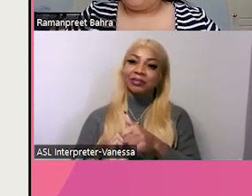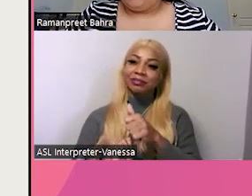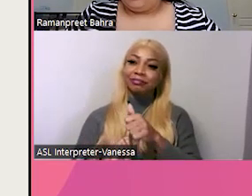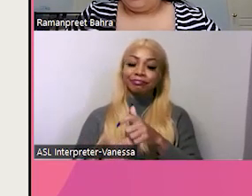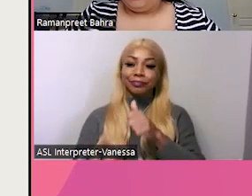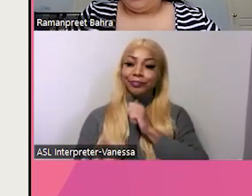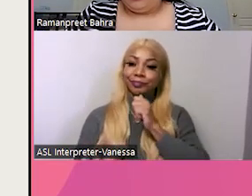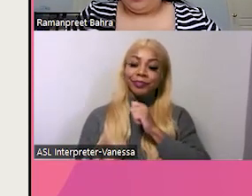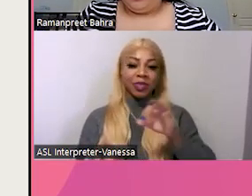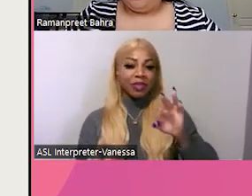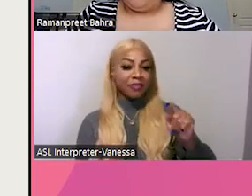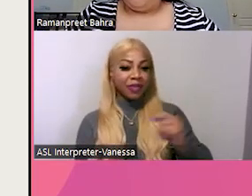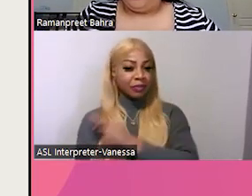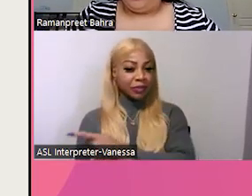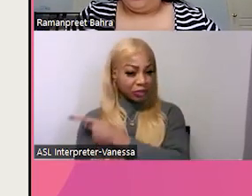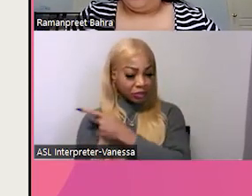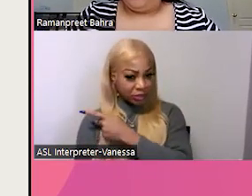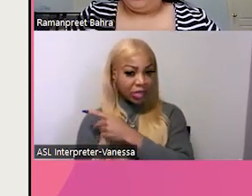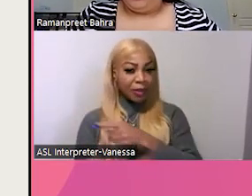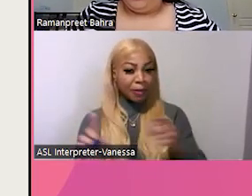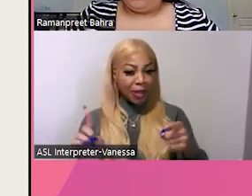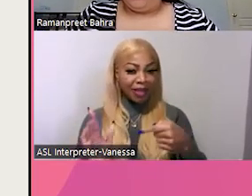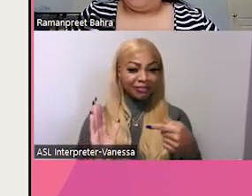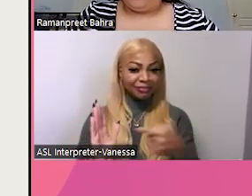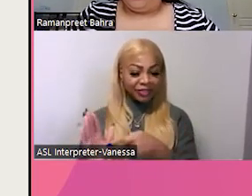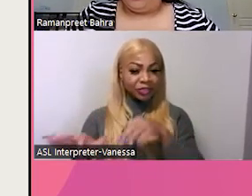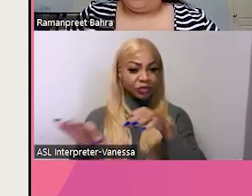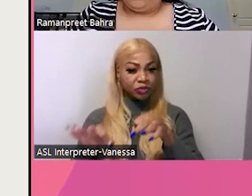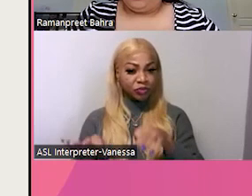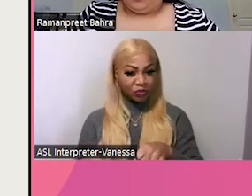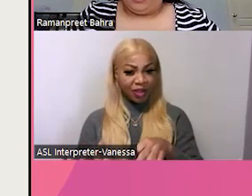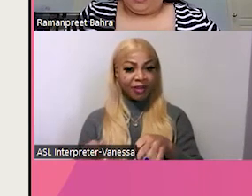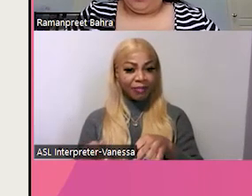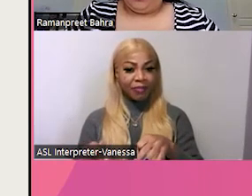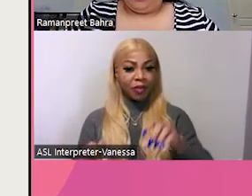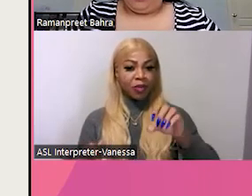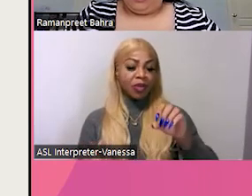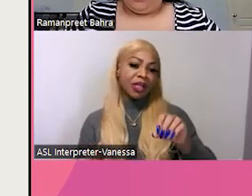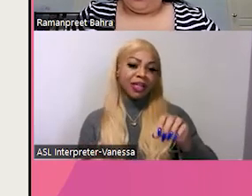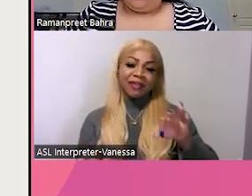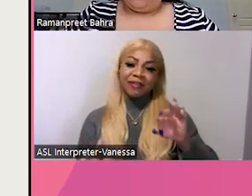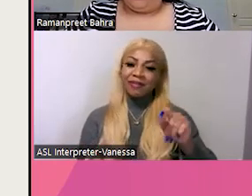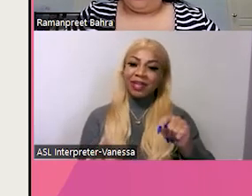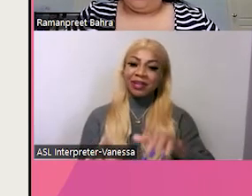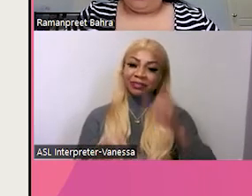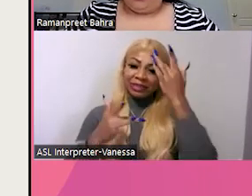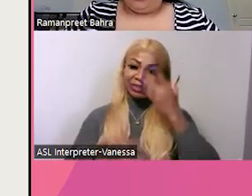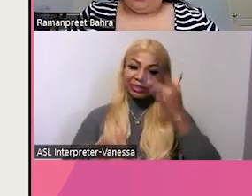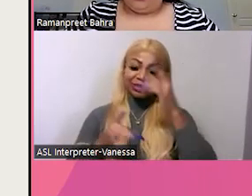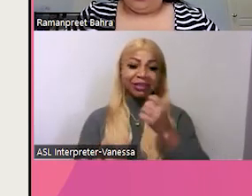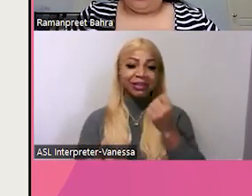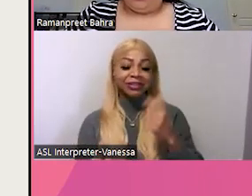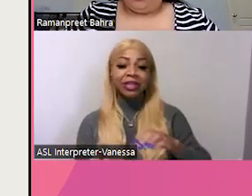comment gérer ou traiter les personnes corpulentes, où l'obésité est définie comme étant une maladie,